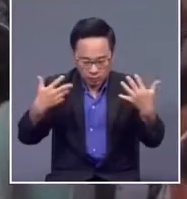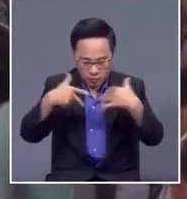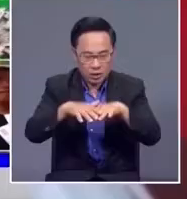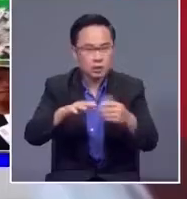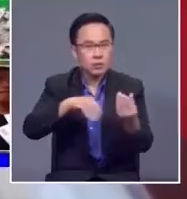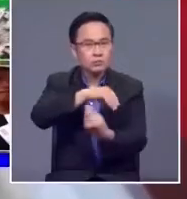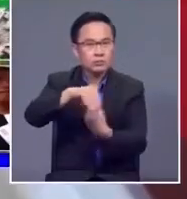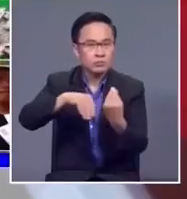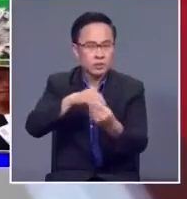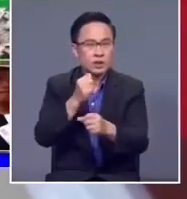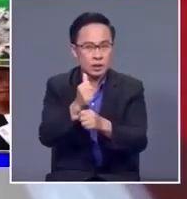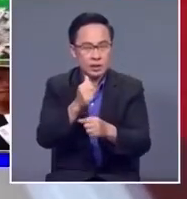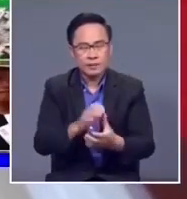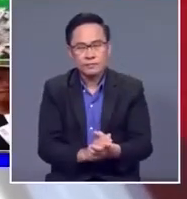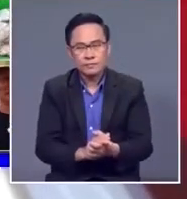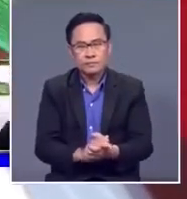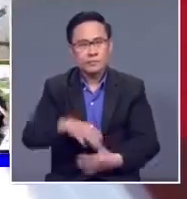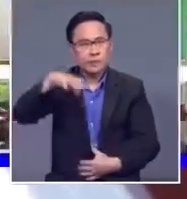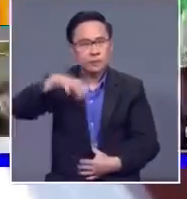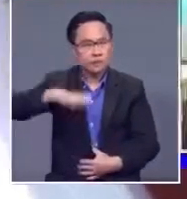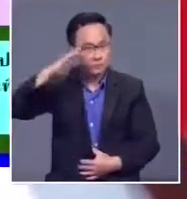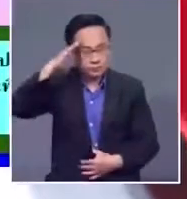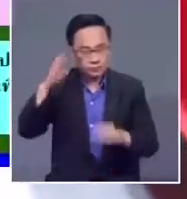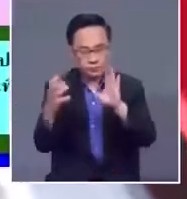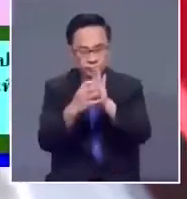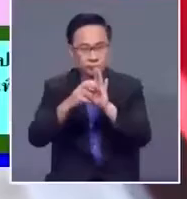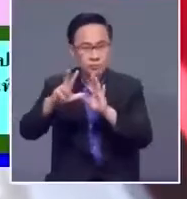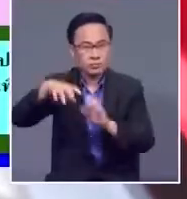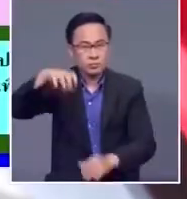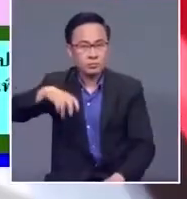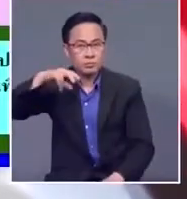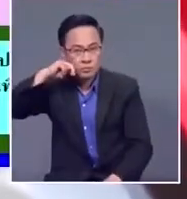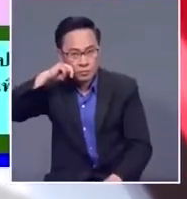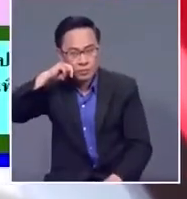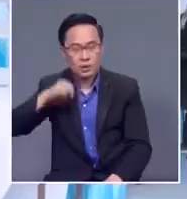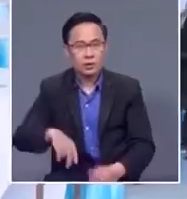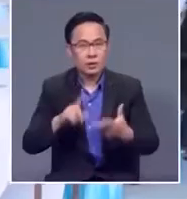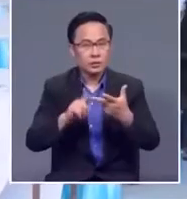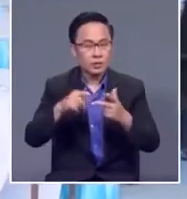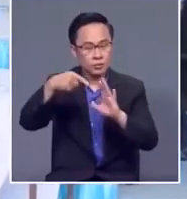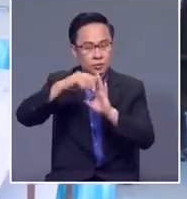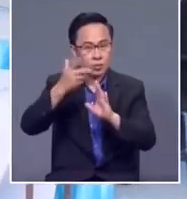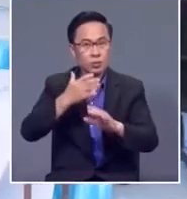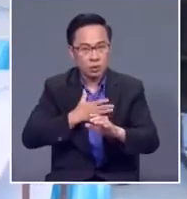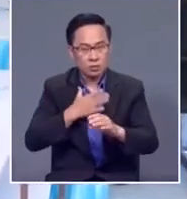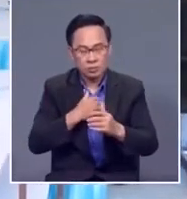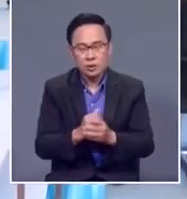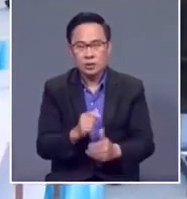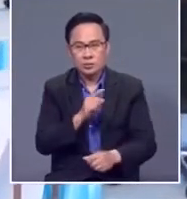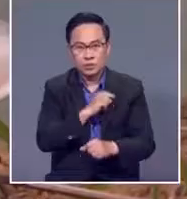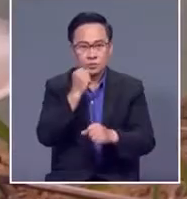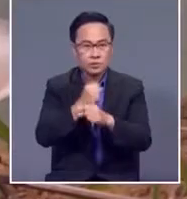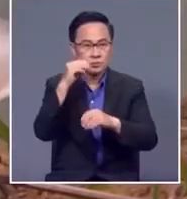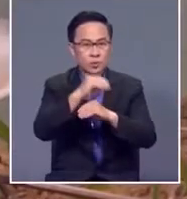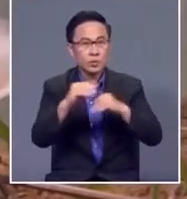ครับเพราะฉะนั้นทางกองทัพภาคที่3ร่วมกับกรมชลประทานนะครับแล้วก็จังหวัดพิษณุโลกนะครับก็ได้มีโครงการบาร